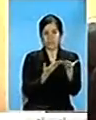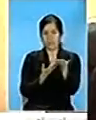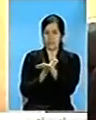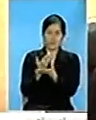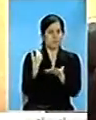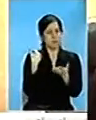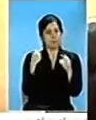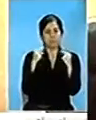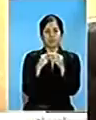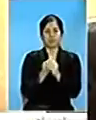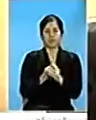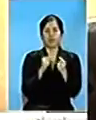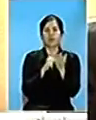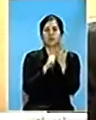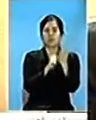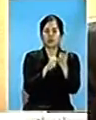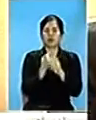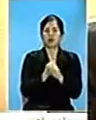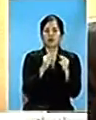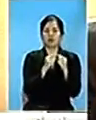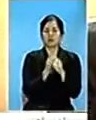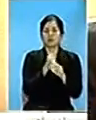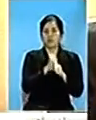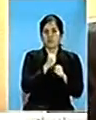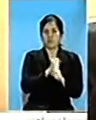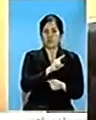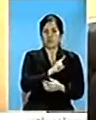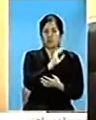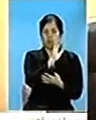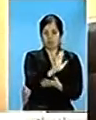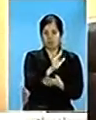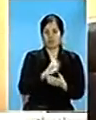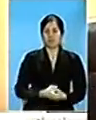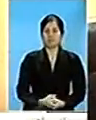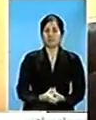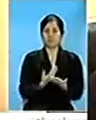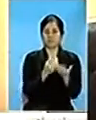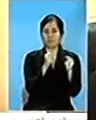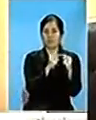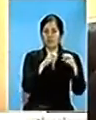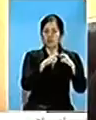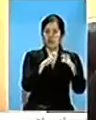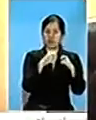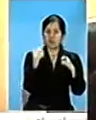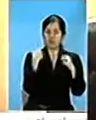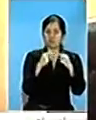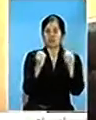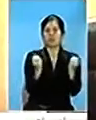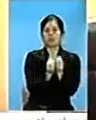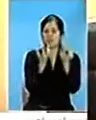รในการนำเสนอบทบาทหน้าที่ของสภาในช่วงที่เกิดวิกฤตการณ์สำคัญหรือวิกฤตการณ์ที่มีความรุนแร